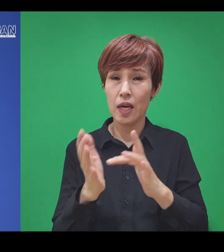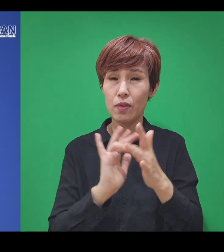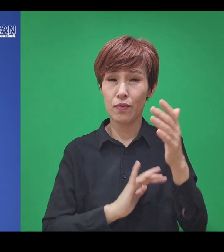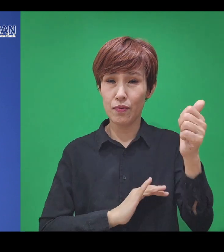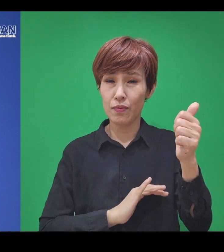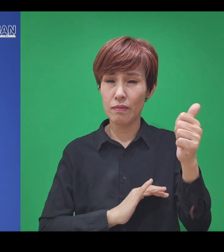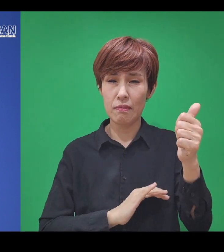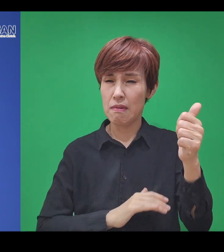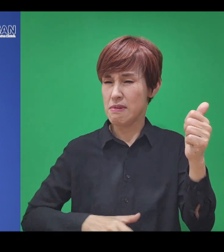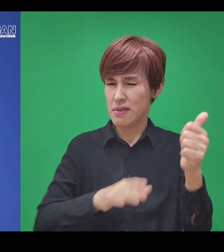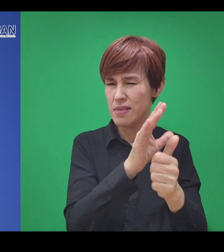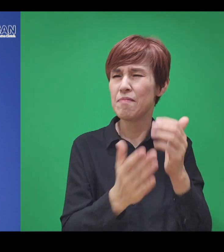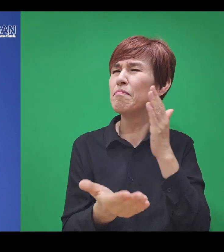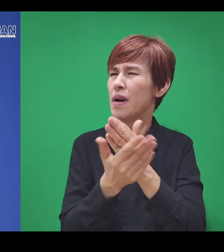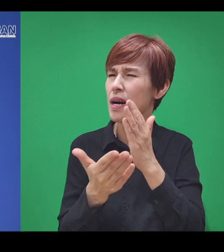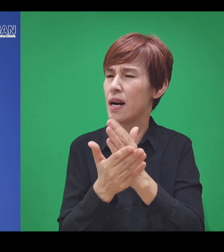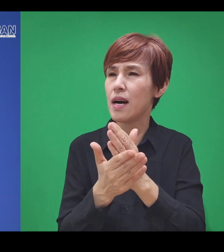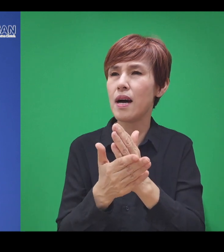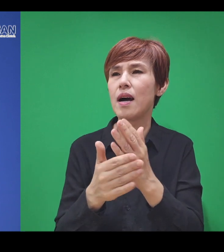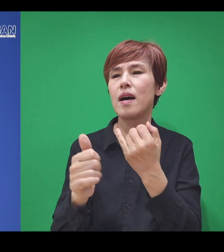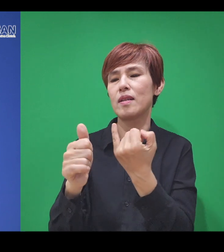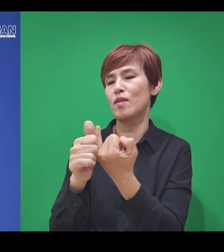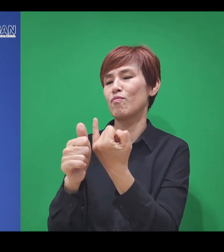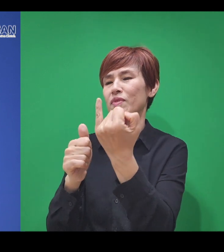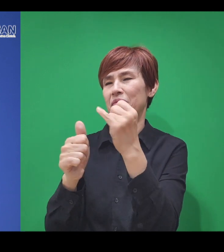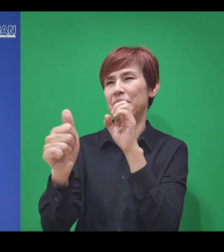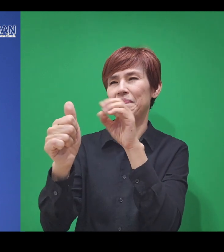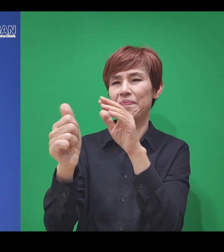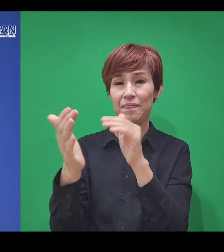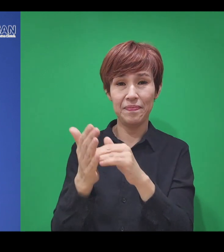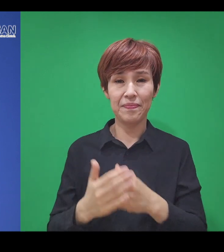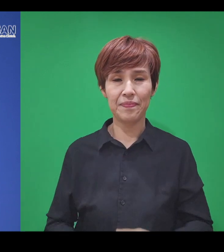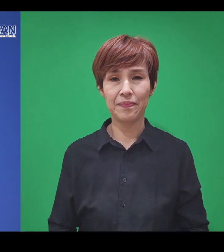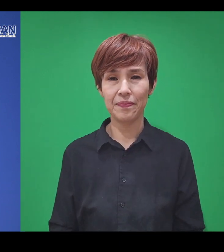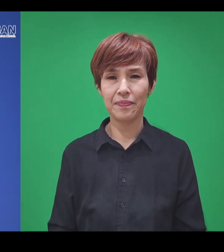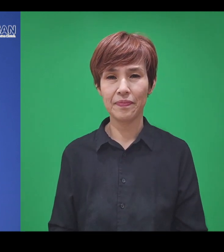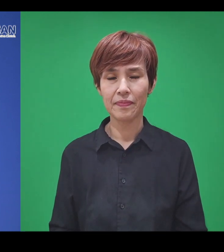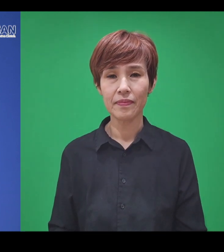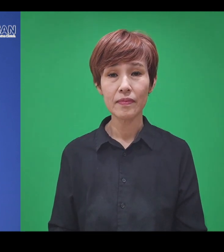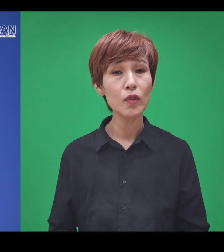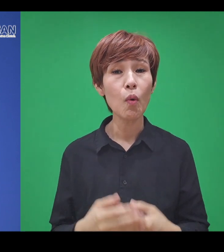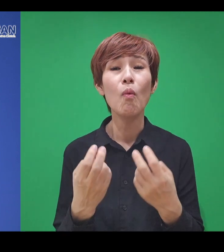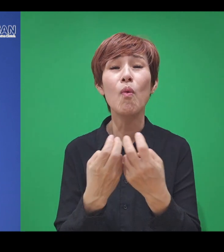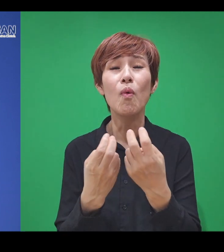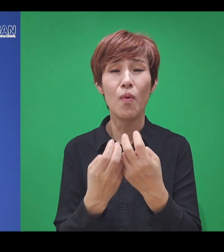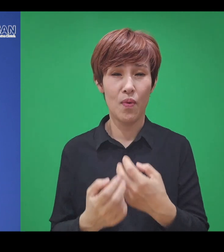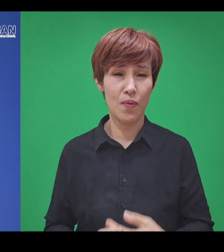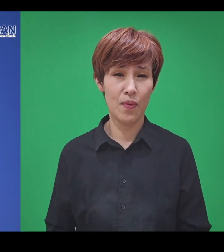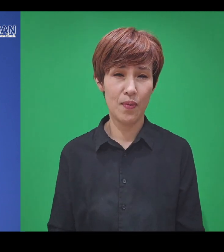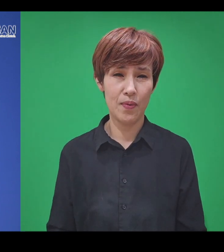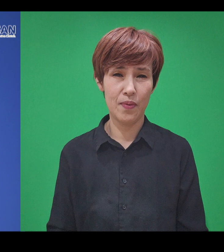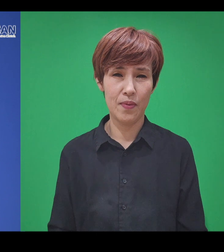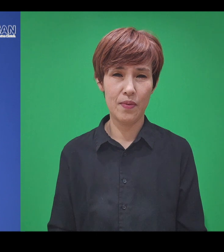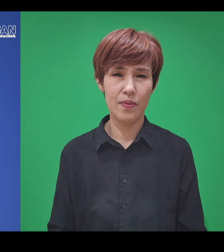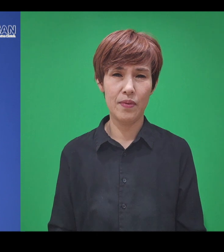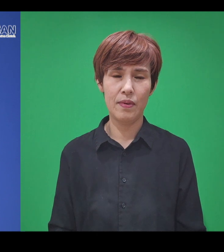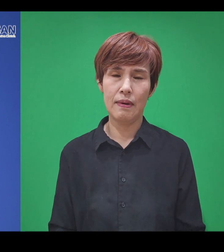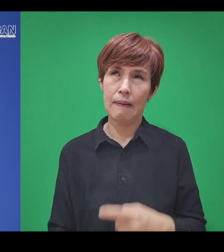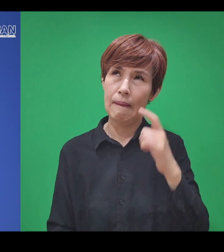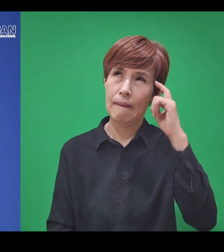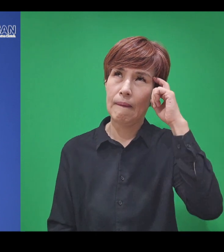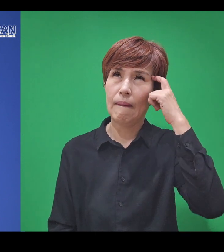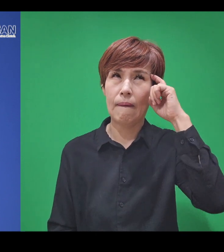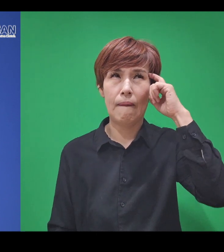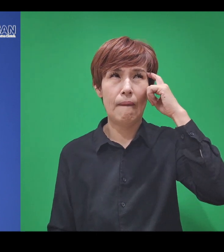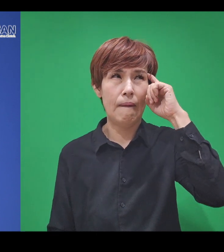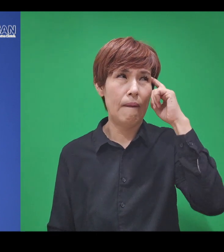대해서 어떤 악행도 하시면 안 됩니다. 사면 초가예요. 머리는 굴리는데